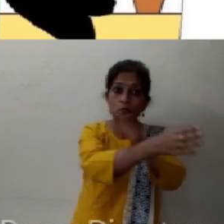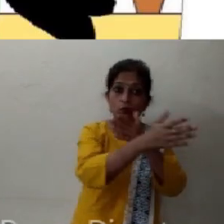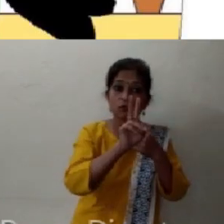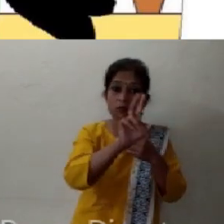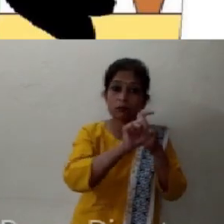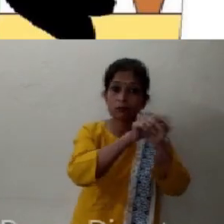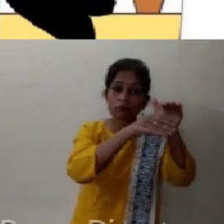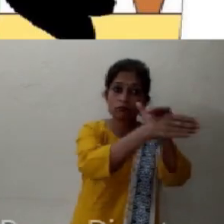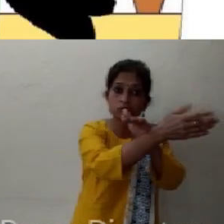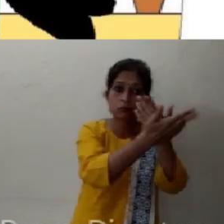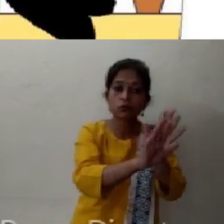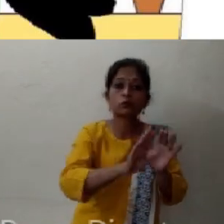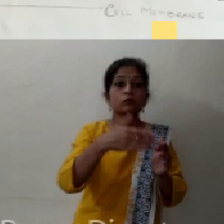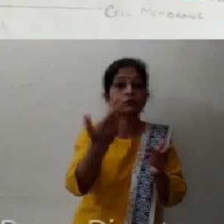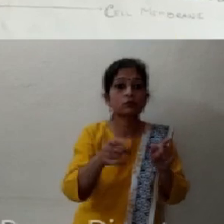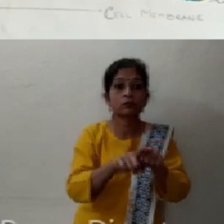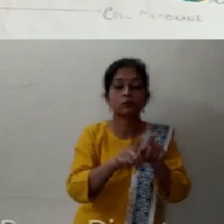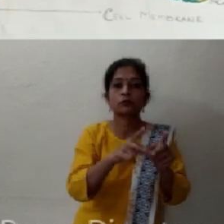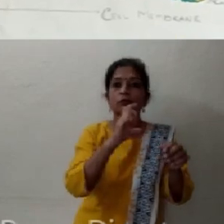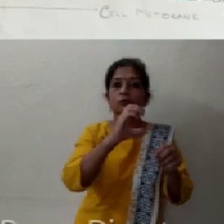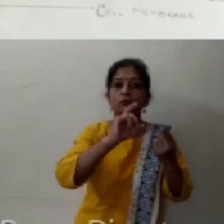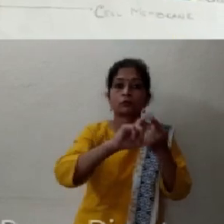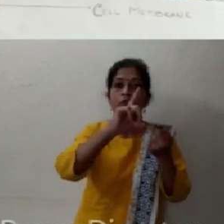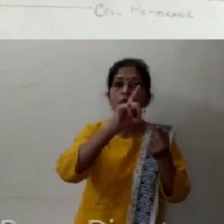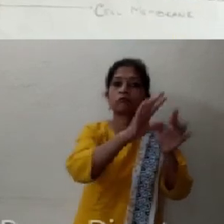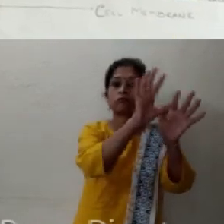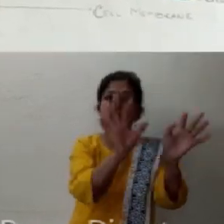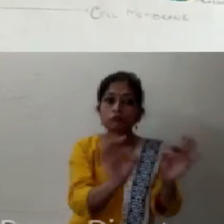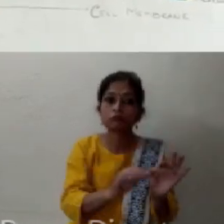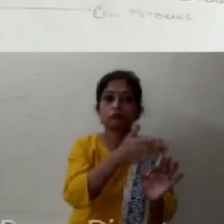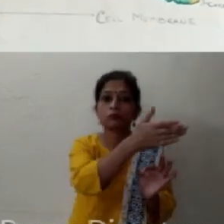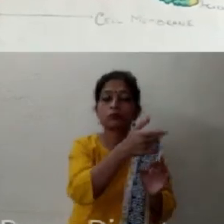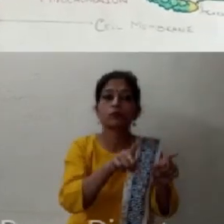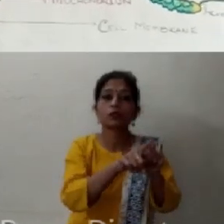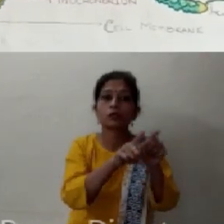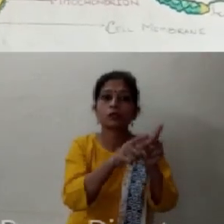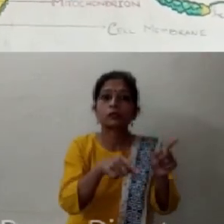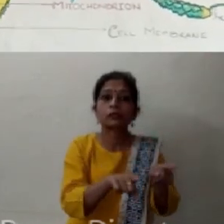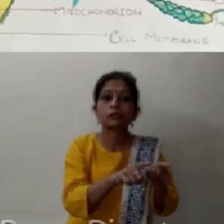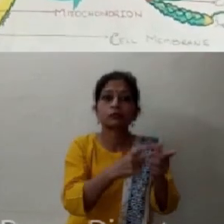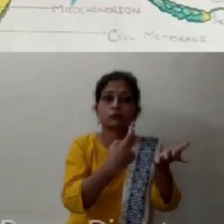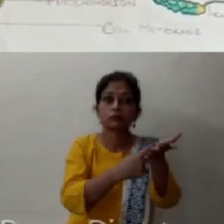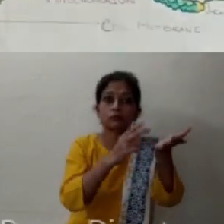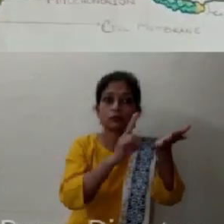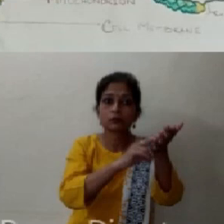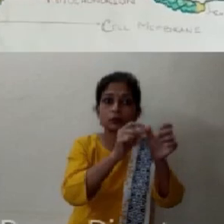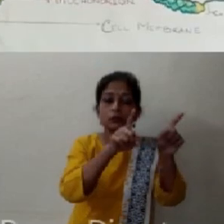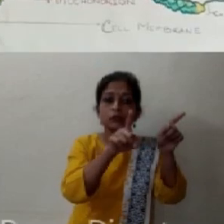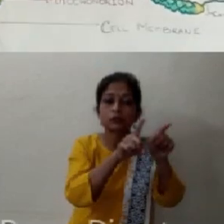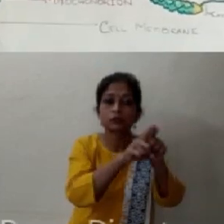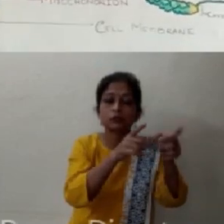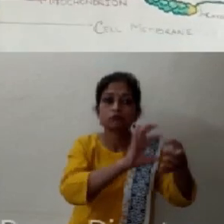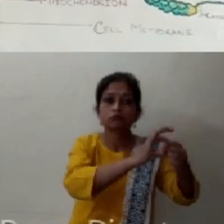गई तो फिर ये सेल को तैयार कर लेती है कि उसी कोष्ठ का एंडोप्लाज्मिक